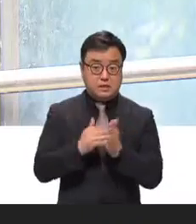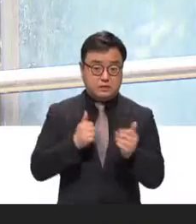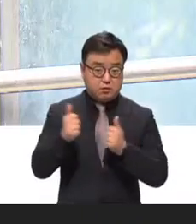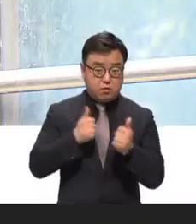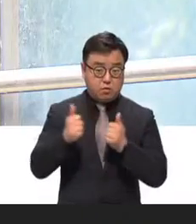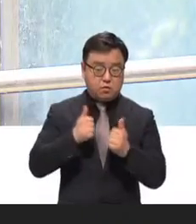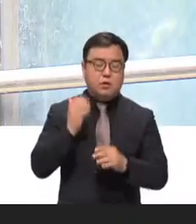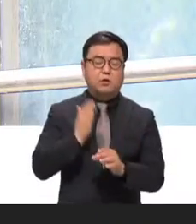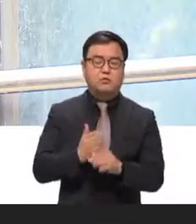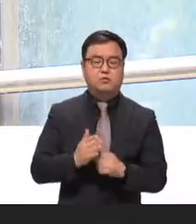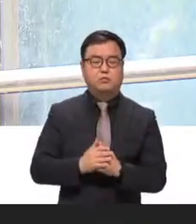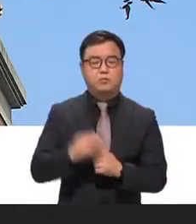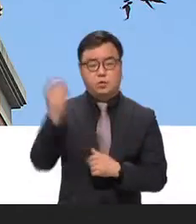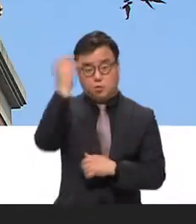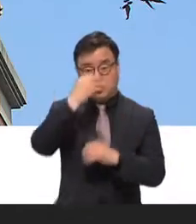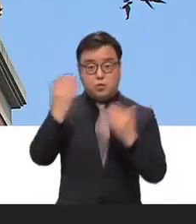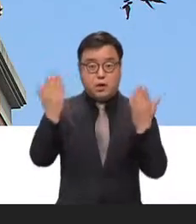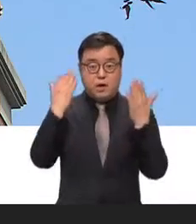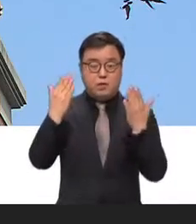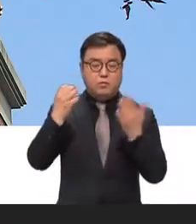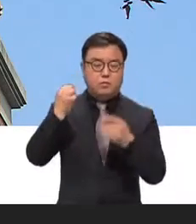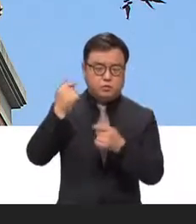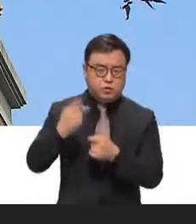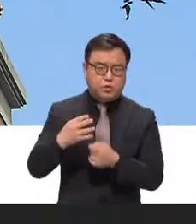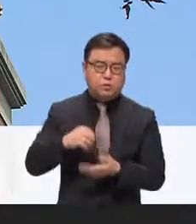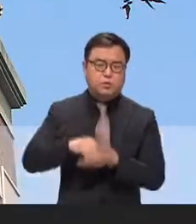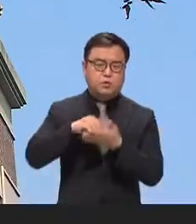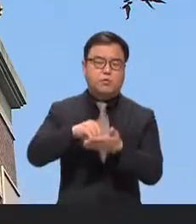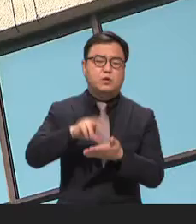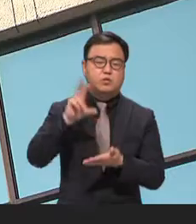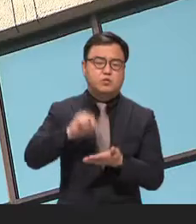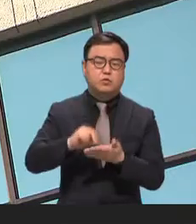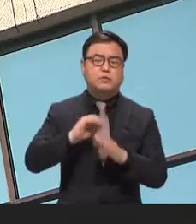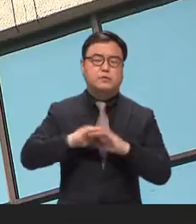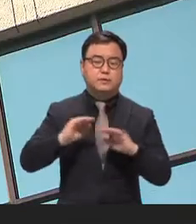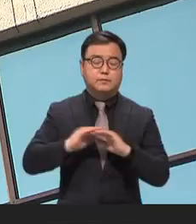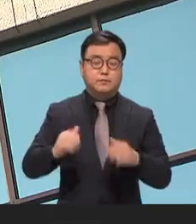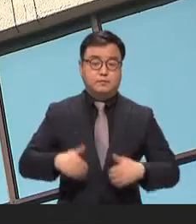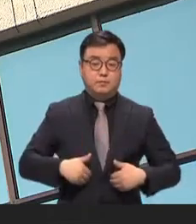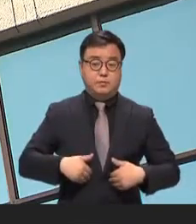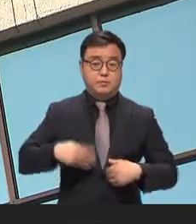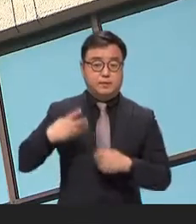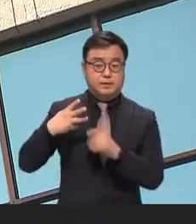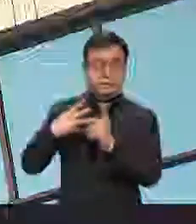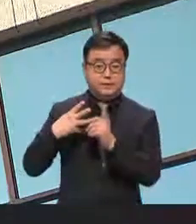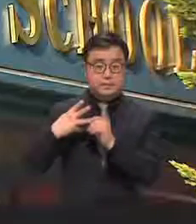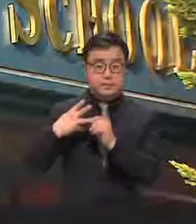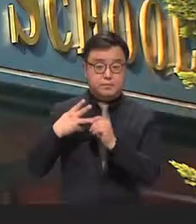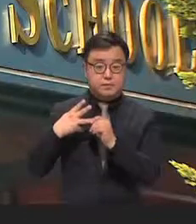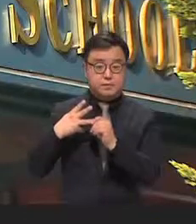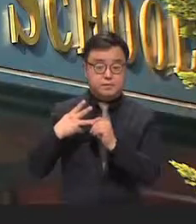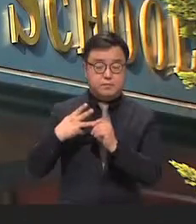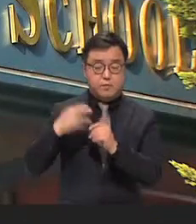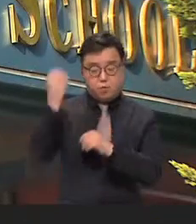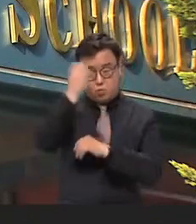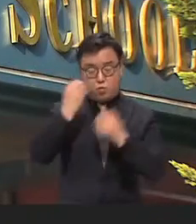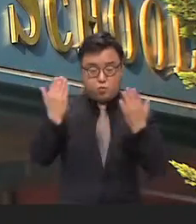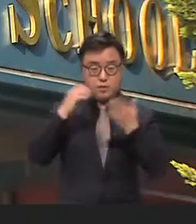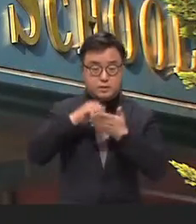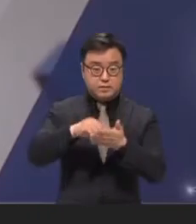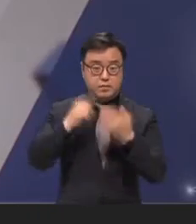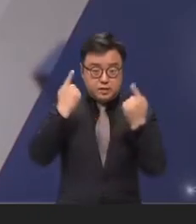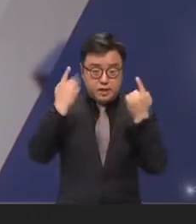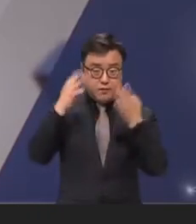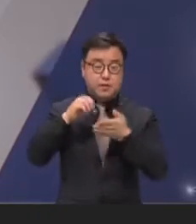이 고등학교 이 서열 문제도 빨리 해소해야 되는 문제입니다. 네. 그리고 마지막 세 번째로는 역시 고입 전형과 대입 전형의